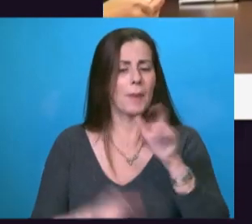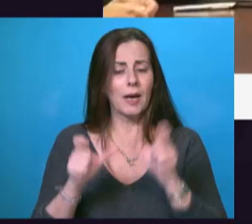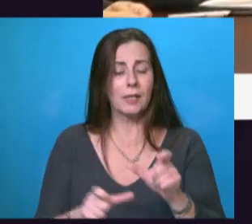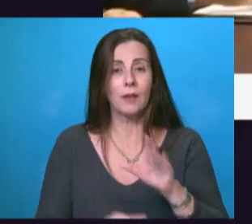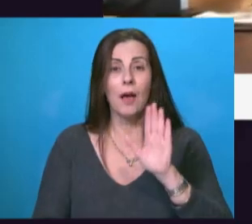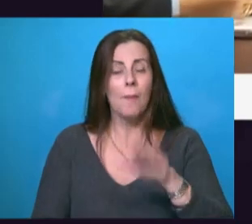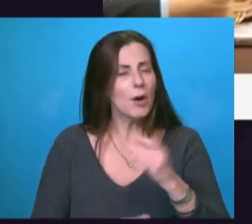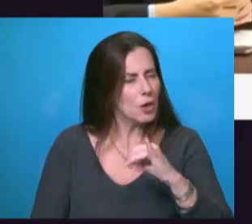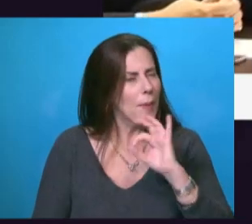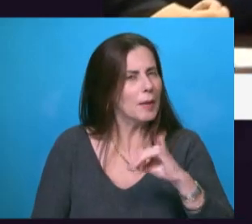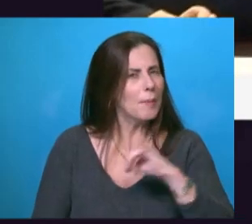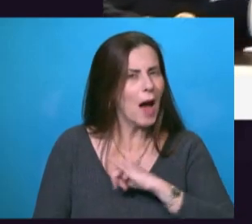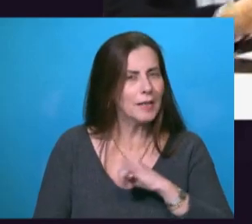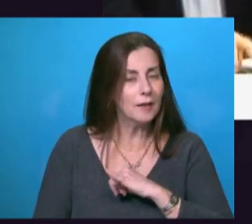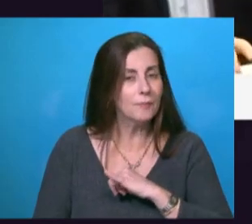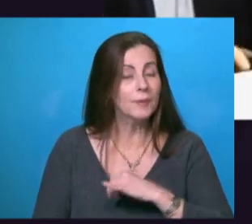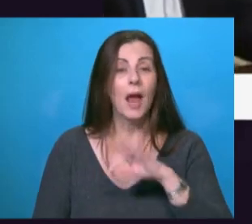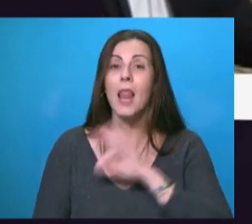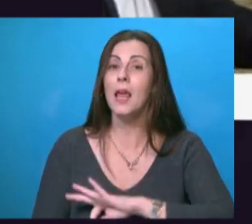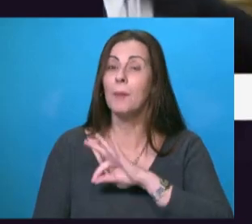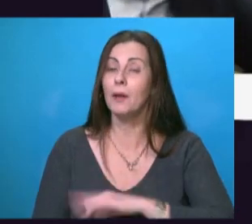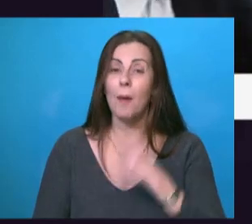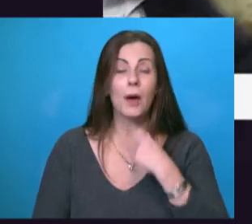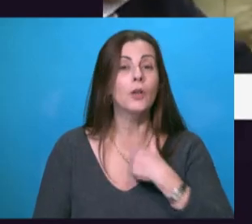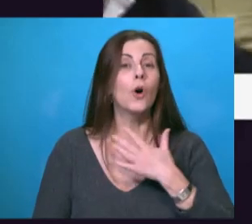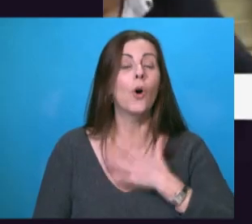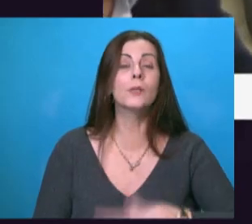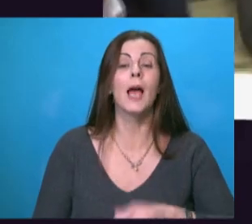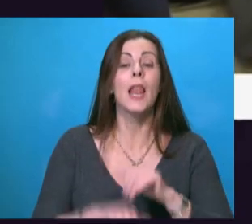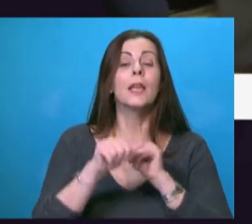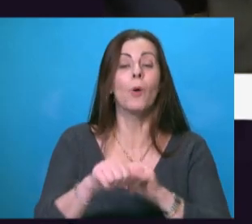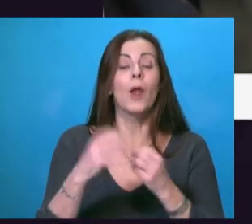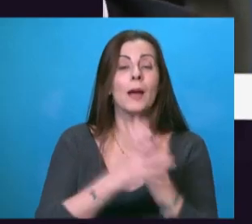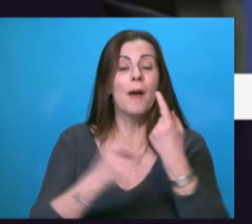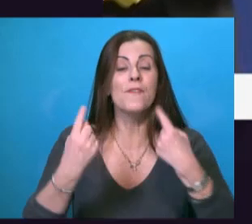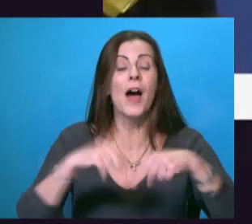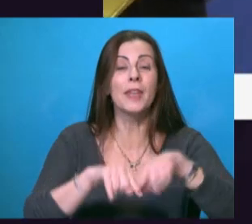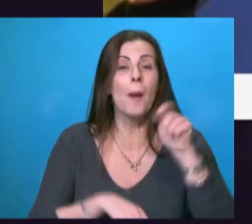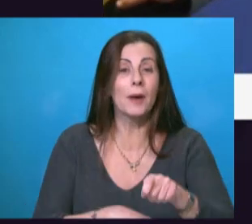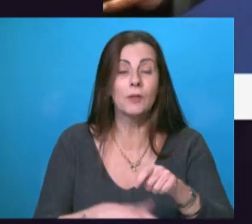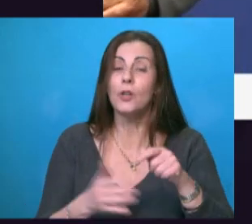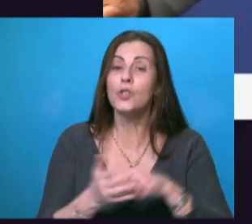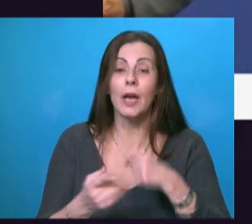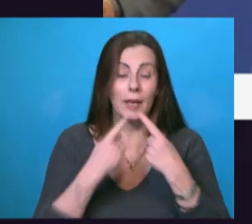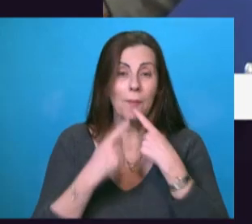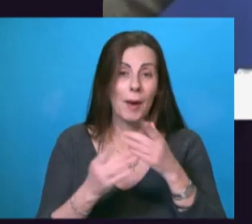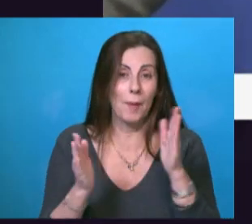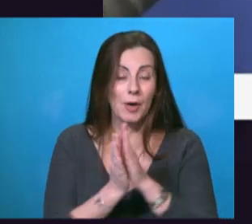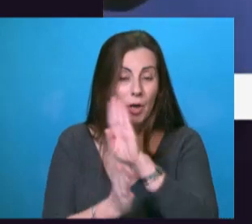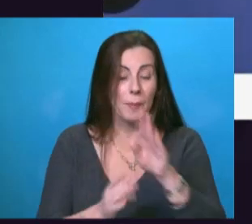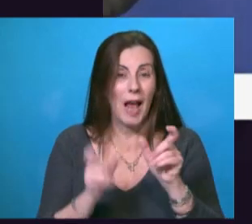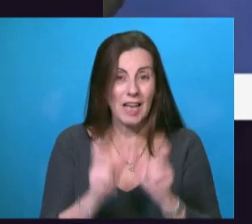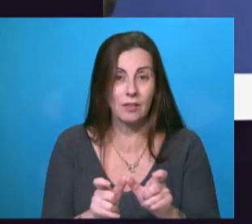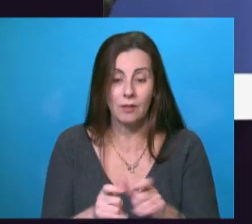מעניין מכך, זה שליברמן אומר אני מתכוון לתמוך בהקמת ועדת הכנסת כדי שהיא תדון בחסינות של נתניהו כבר